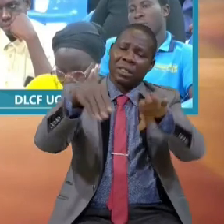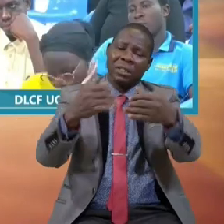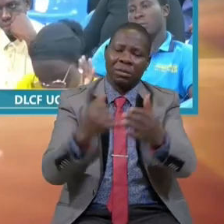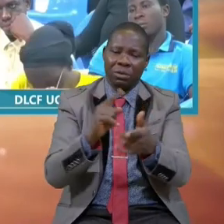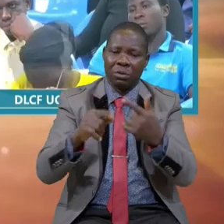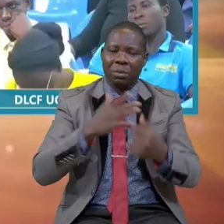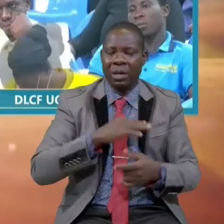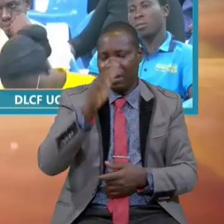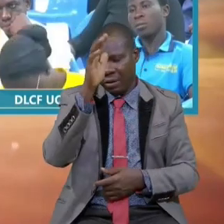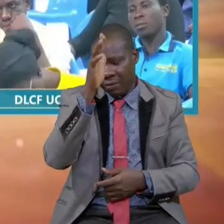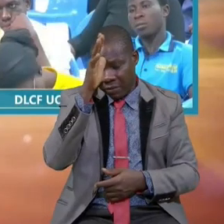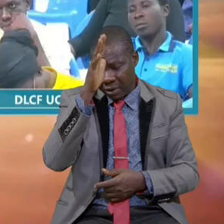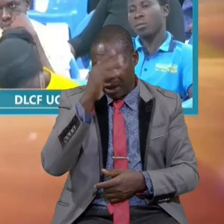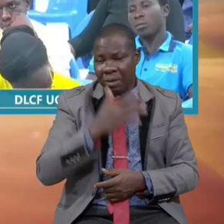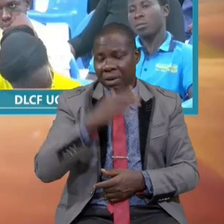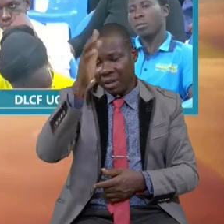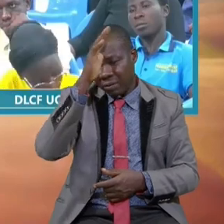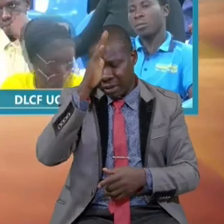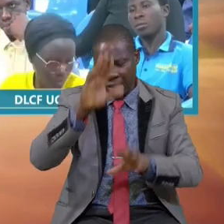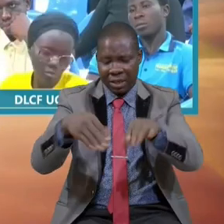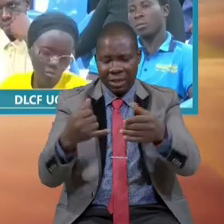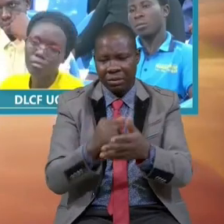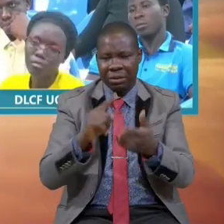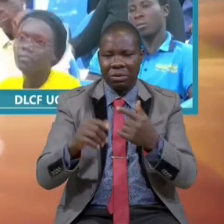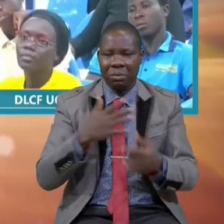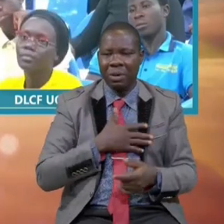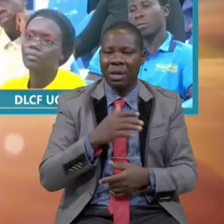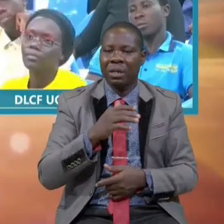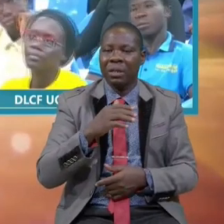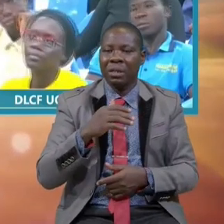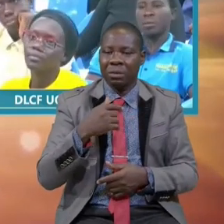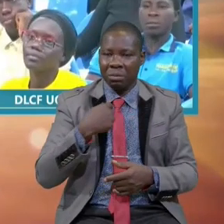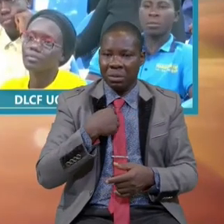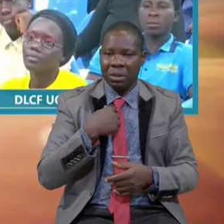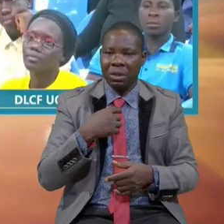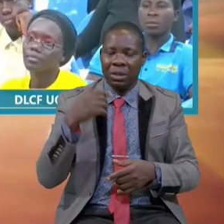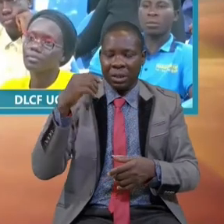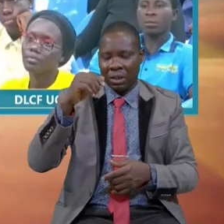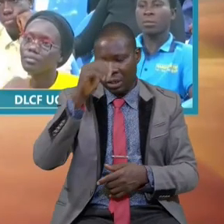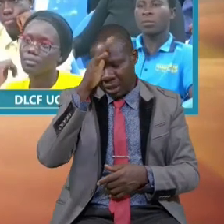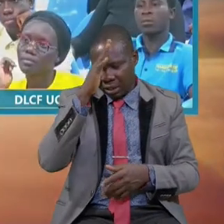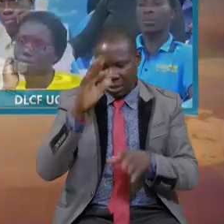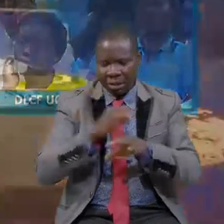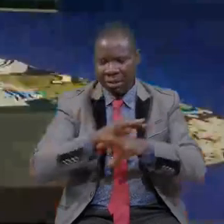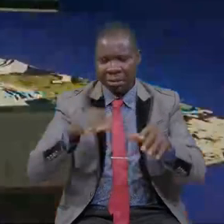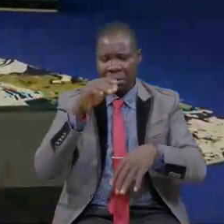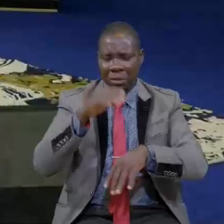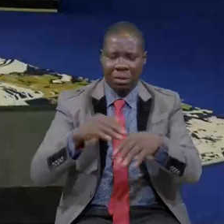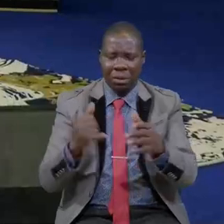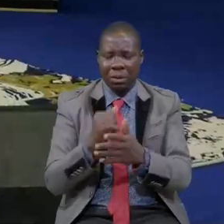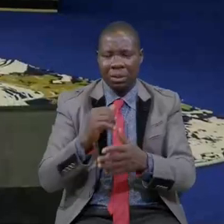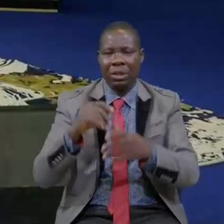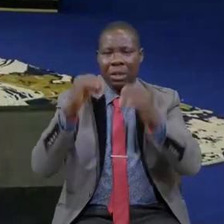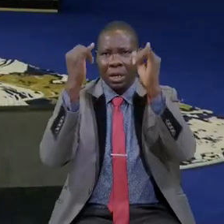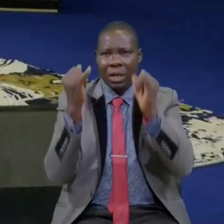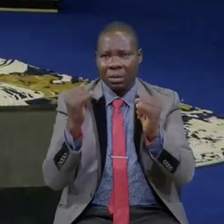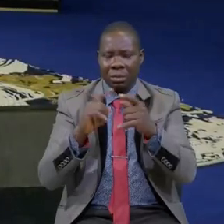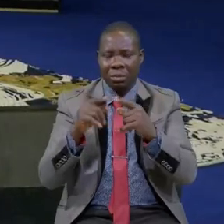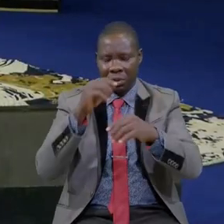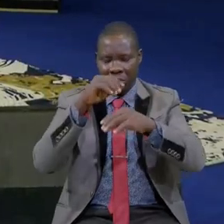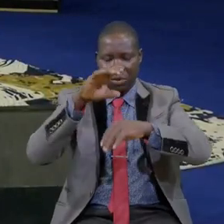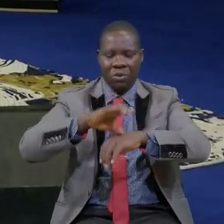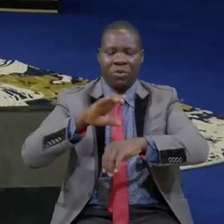ça. Et papa ne l'appelle pas idolâtrie, il l'appelle culture. Papa n'appelle pas